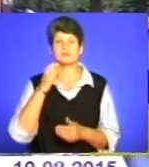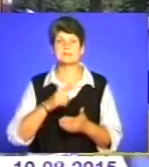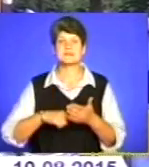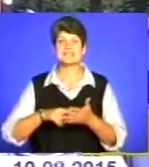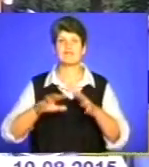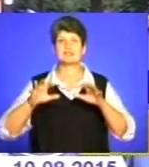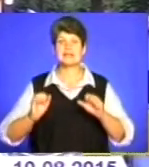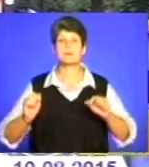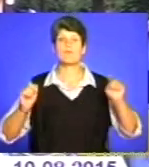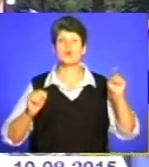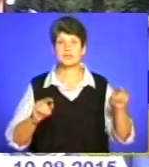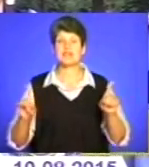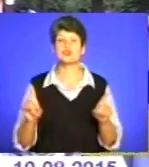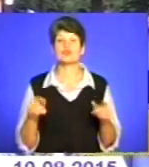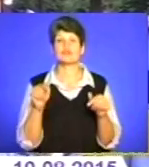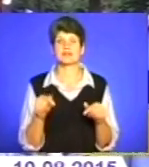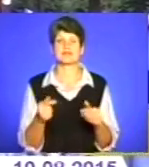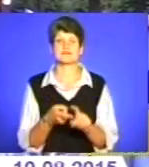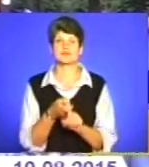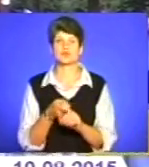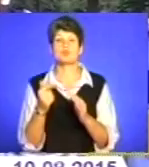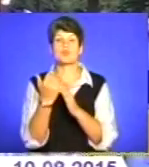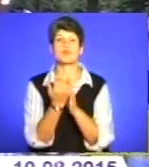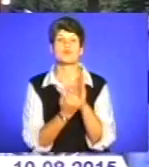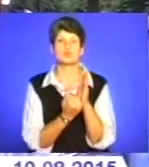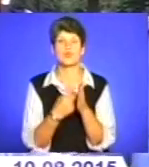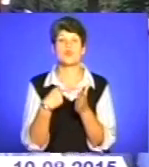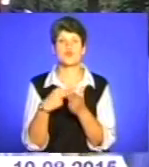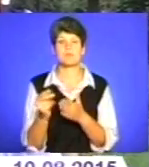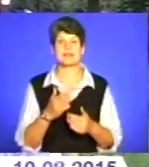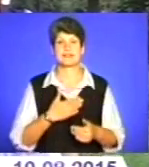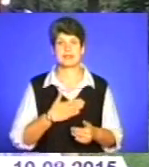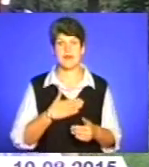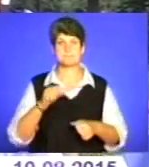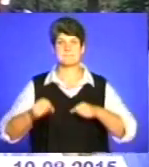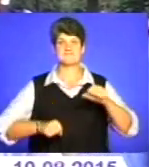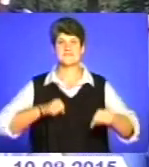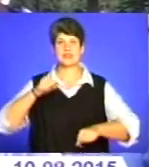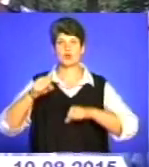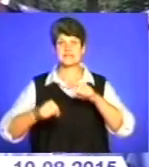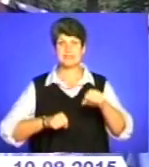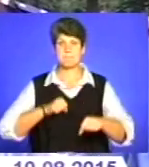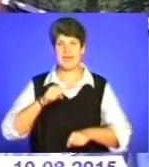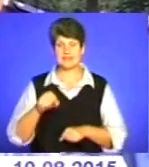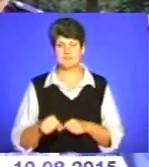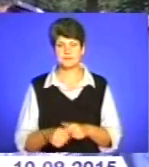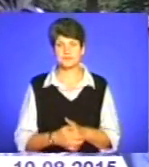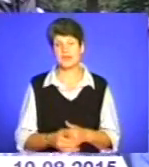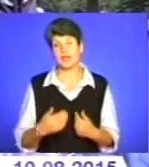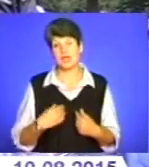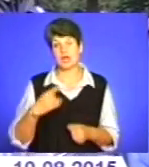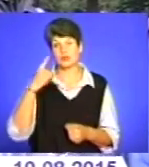те, що вони в рамках програми закупили нам дані велосипеди. Я думаю, що